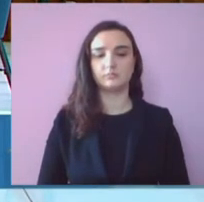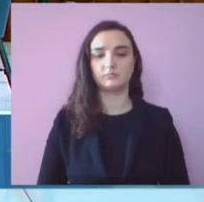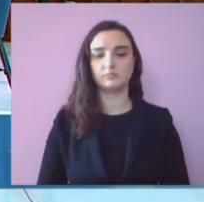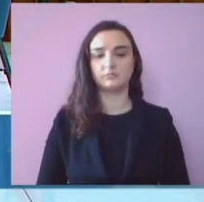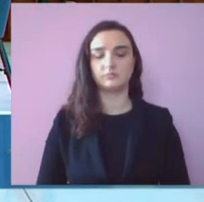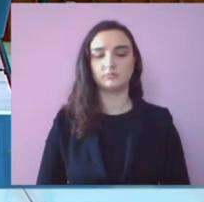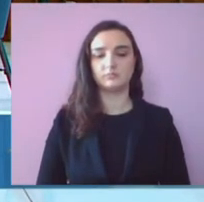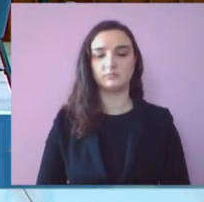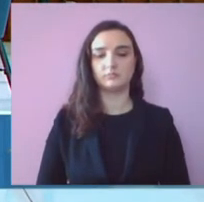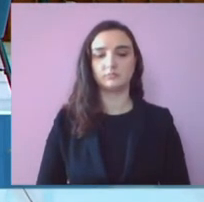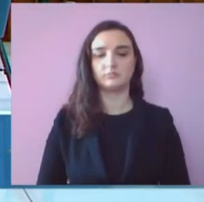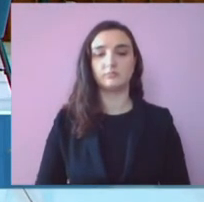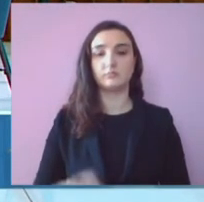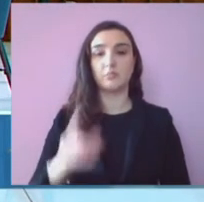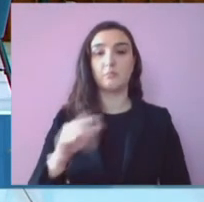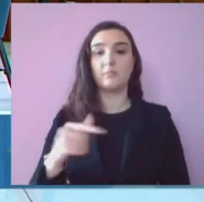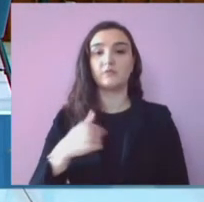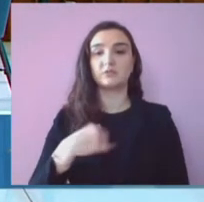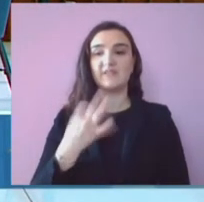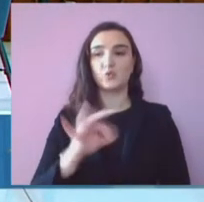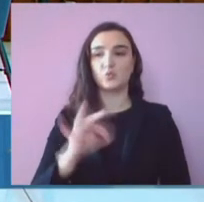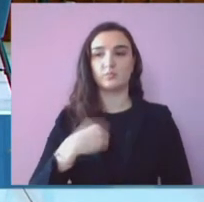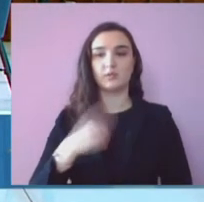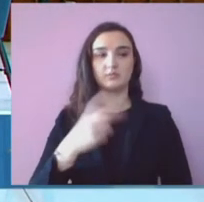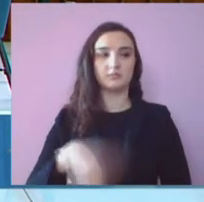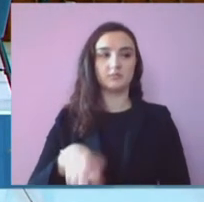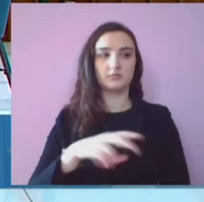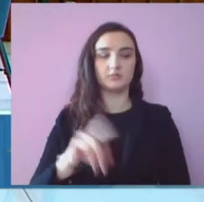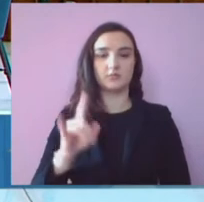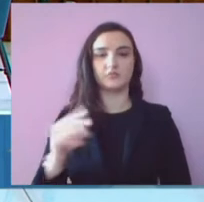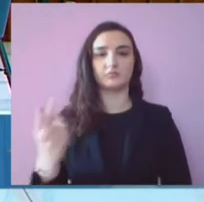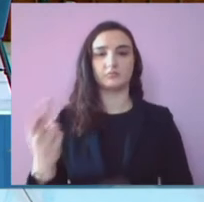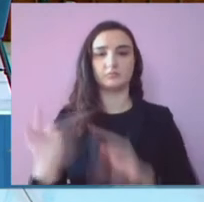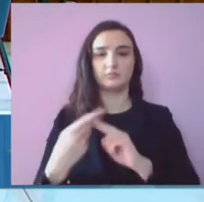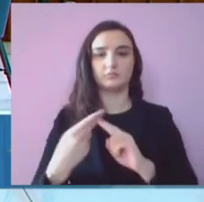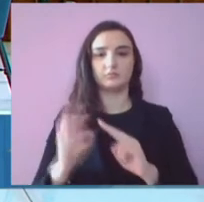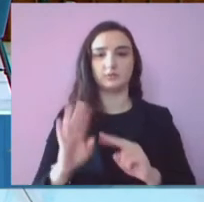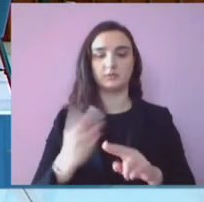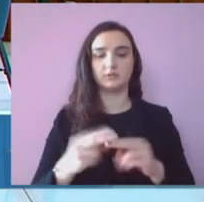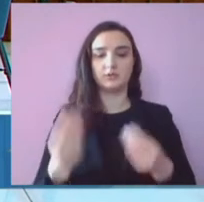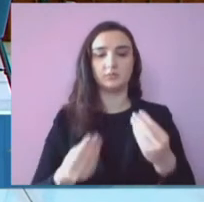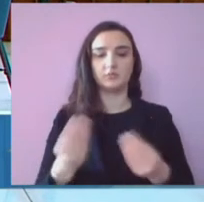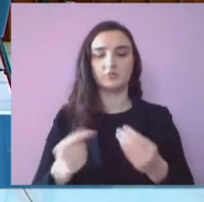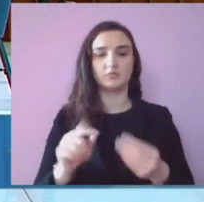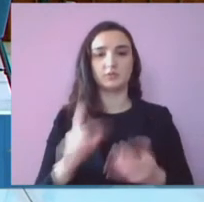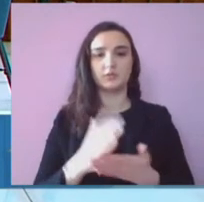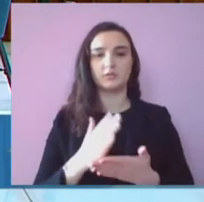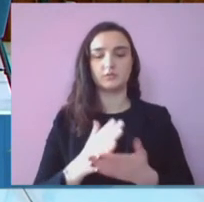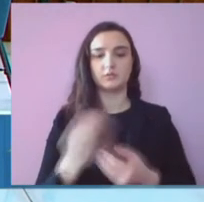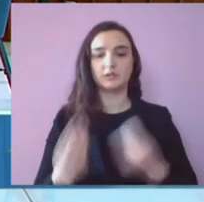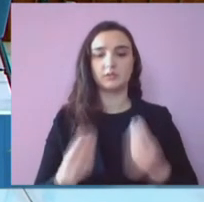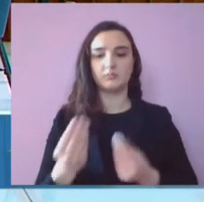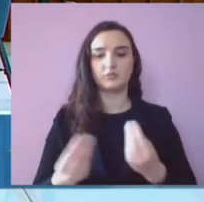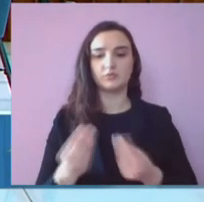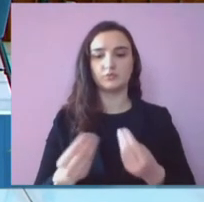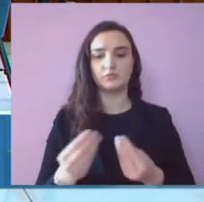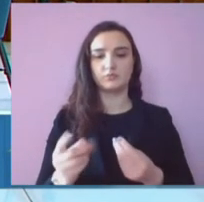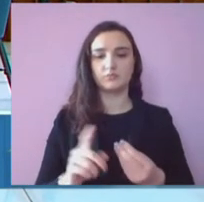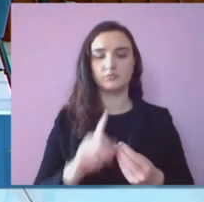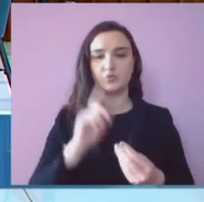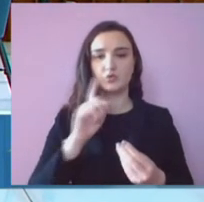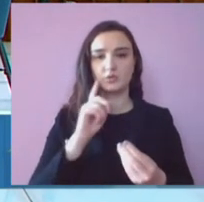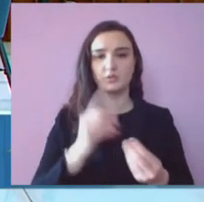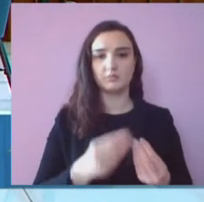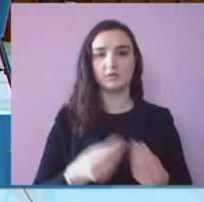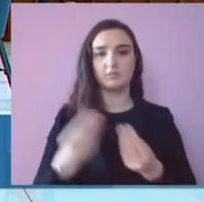წუთას ბავშვისგან, ამას მაგიტო ვაძლევთ. იგივე როგორც ნებისმიერი სათამაშოს პრინციპი რა არის? სათამაშო შექმნა მოზრდილმა, რომ მიცეს ბავშვს